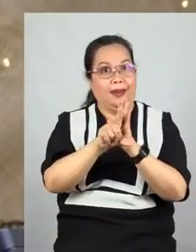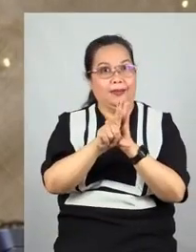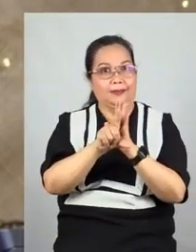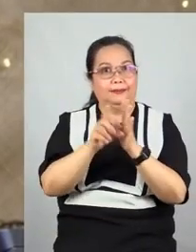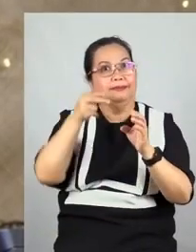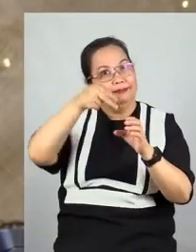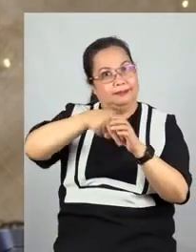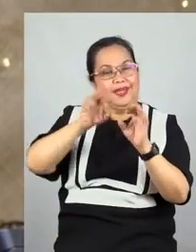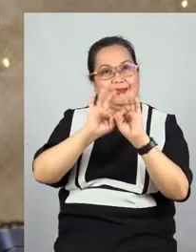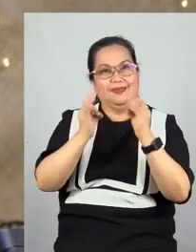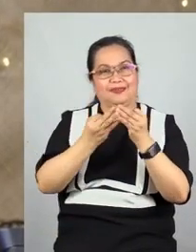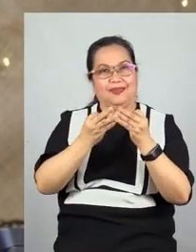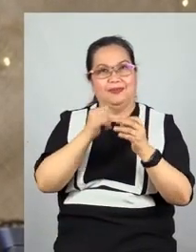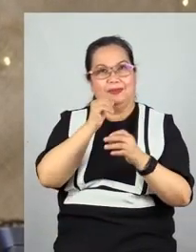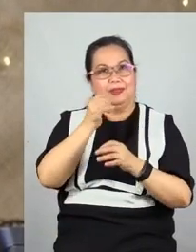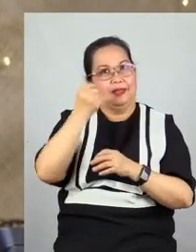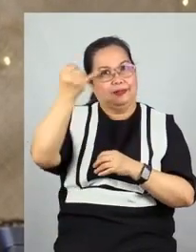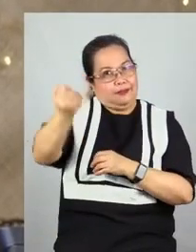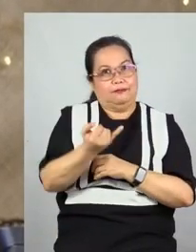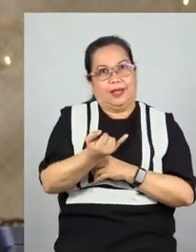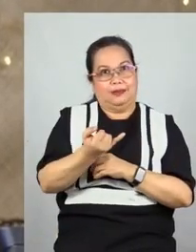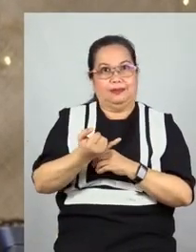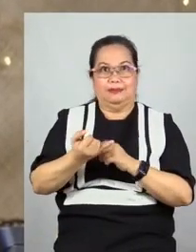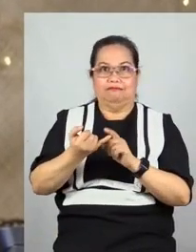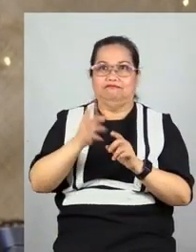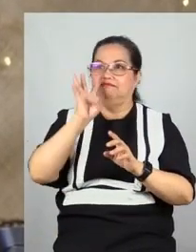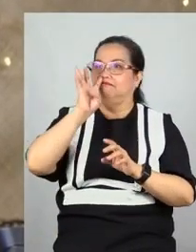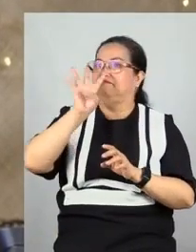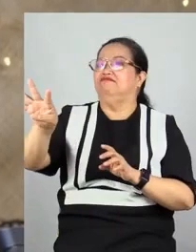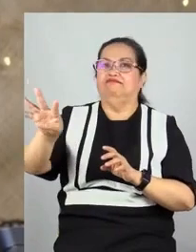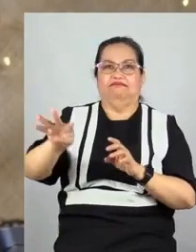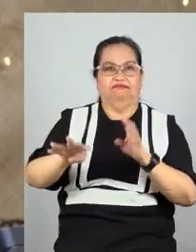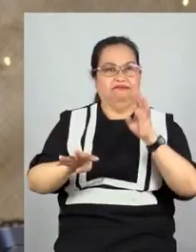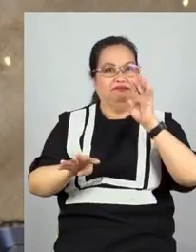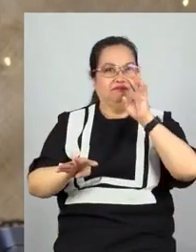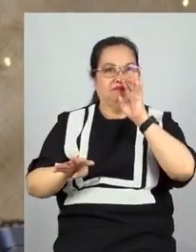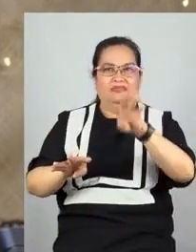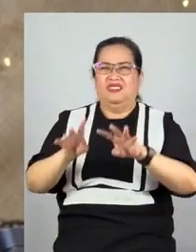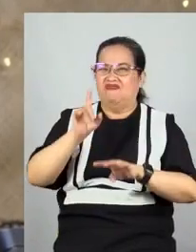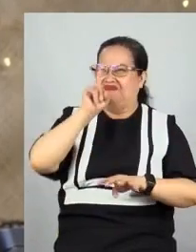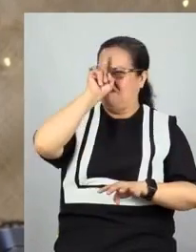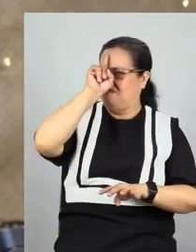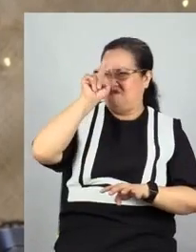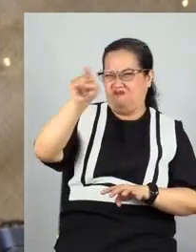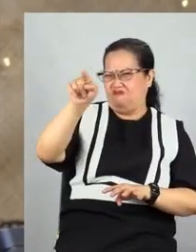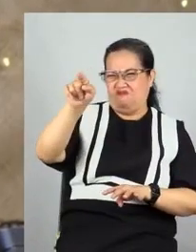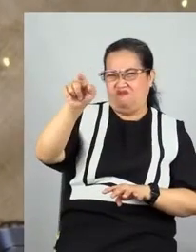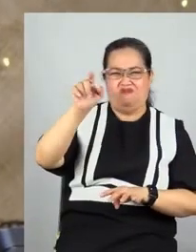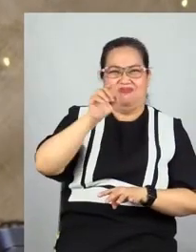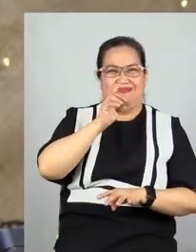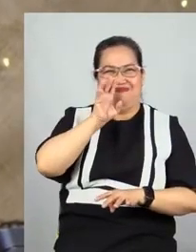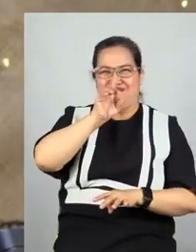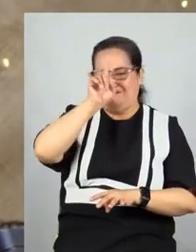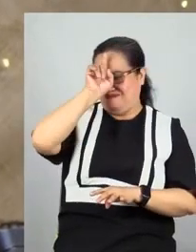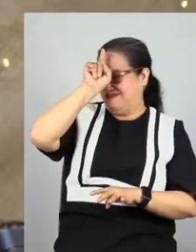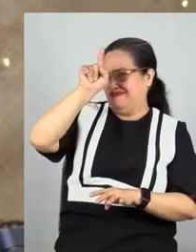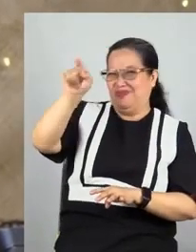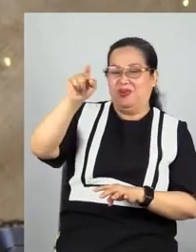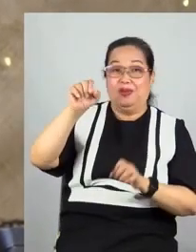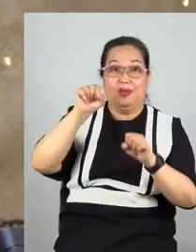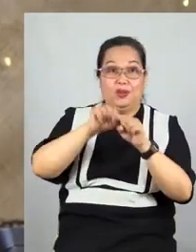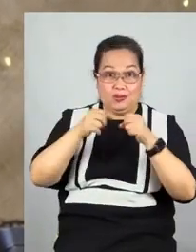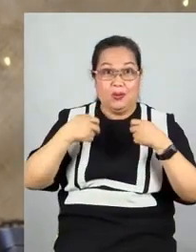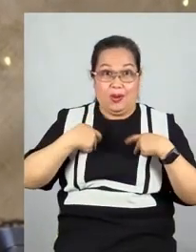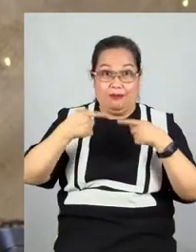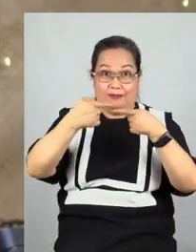Hindi kami ngayon obligado na imbitahin siya. Kasi nakakainis siya. No? So merong alitan.